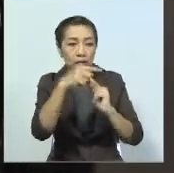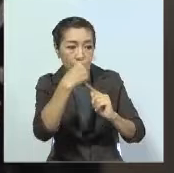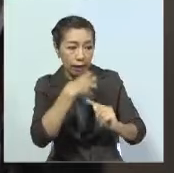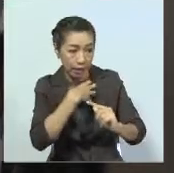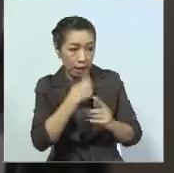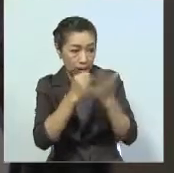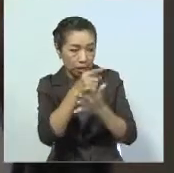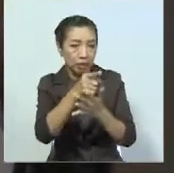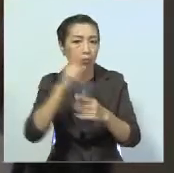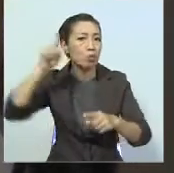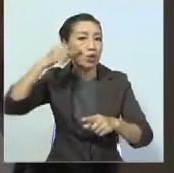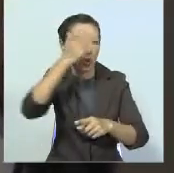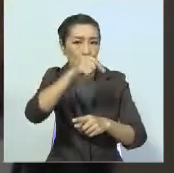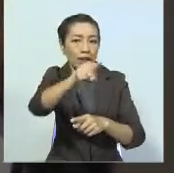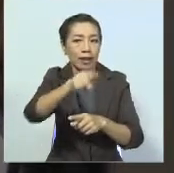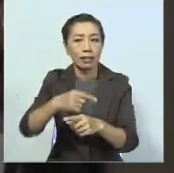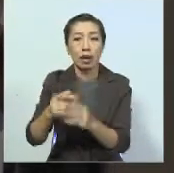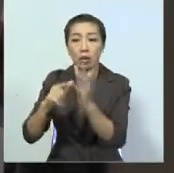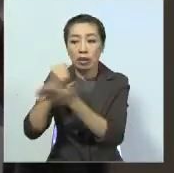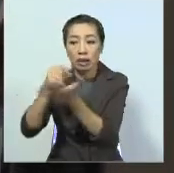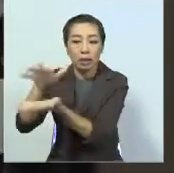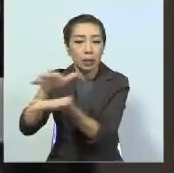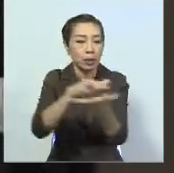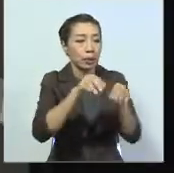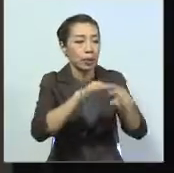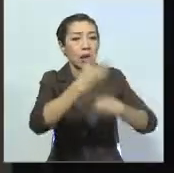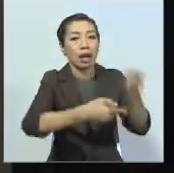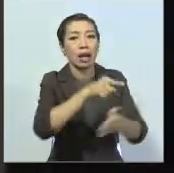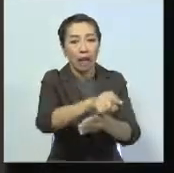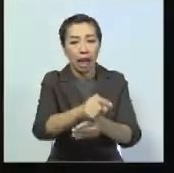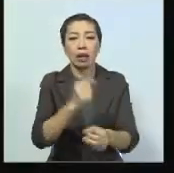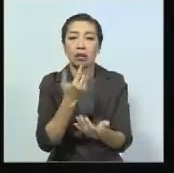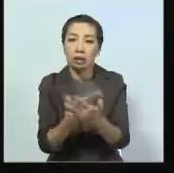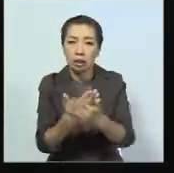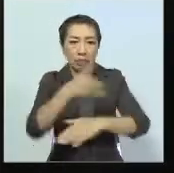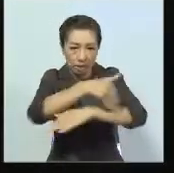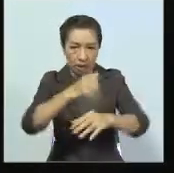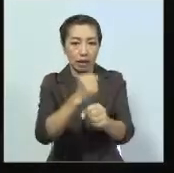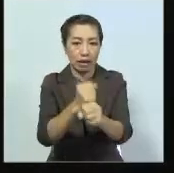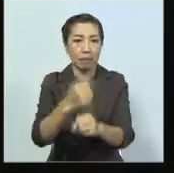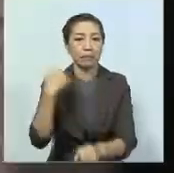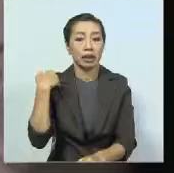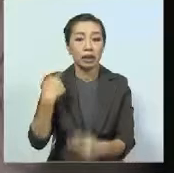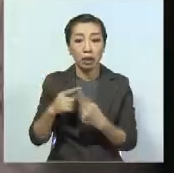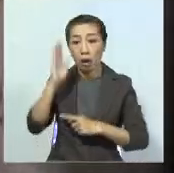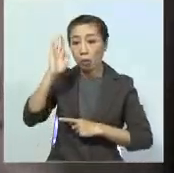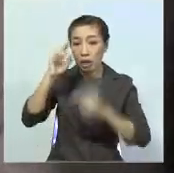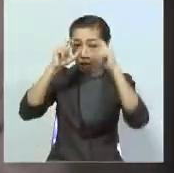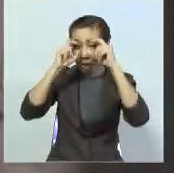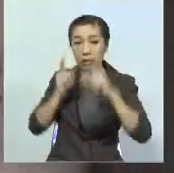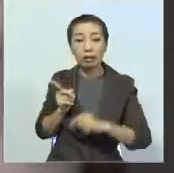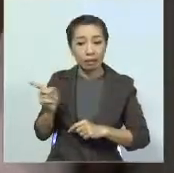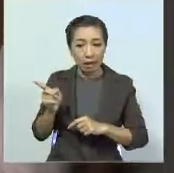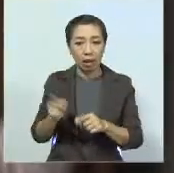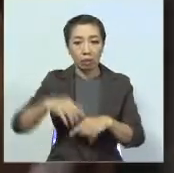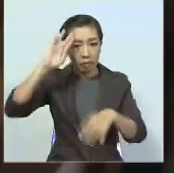ายยาเสพติดในพื้นที่จังหวัดชลบุรีรวมถึงทำธุรกรรมทางการเงินด้วยตัวของนายสันติภาพเนี่ยนะคะพอเจ้าหน้า